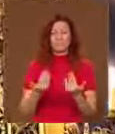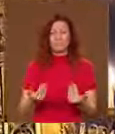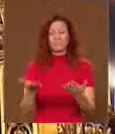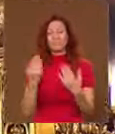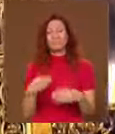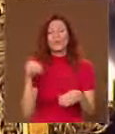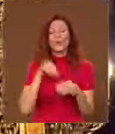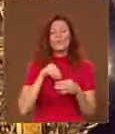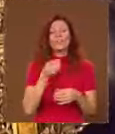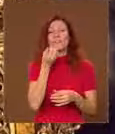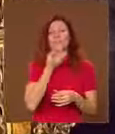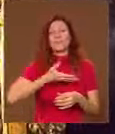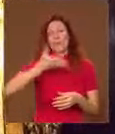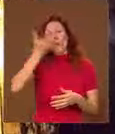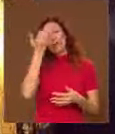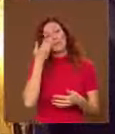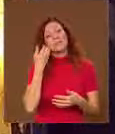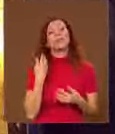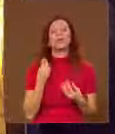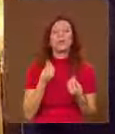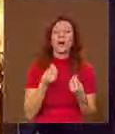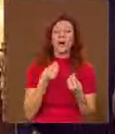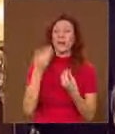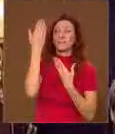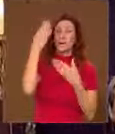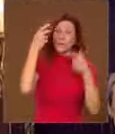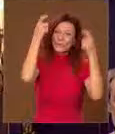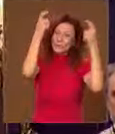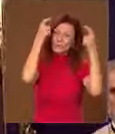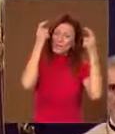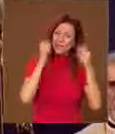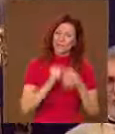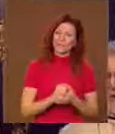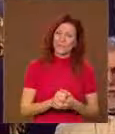участват в духовните блага на Божието царство.